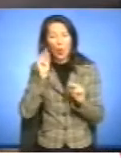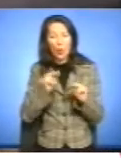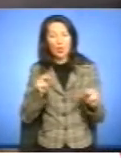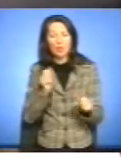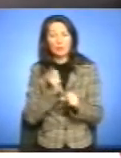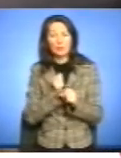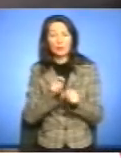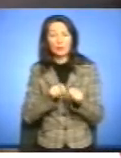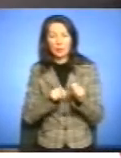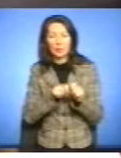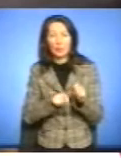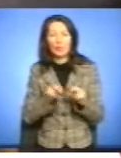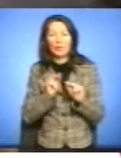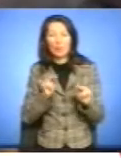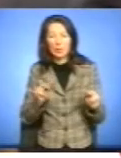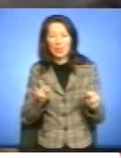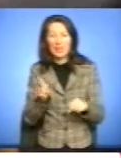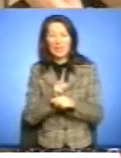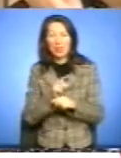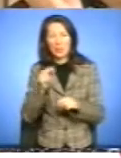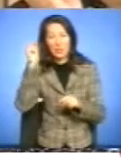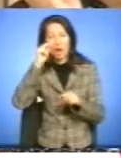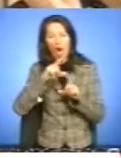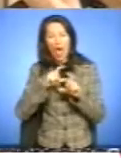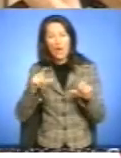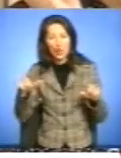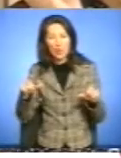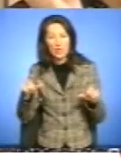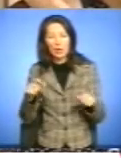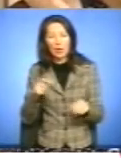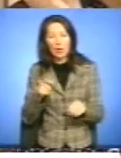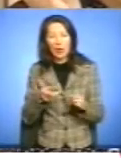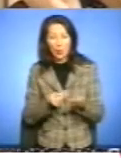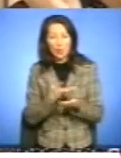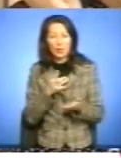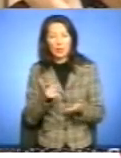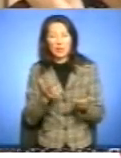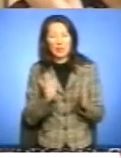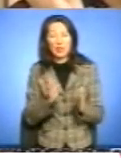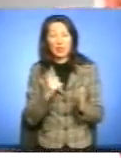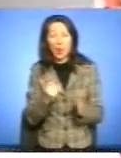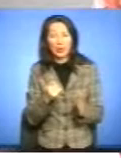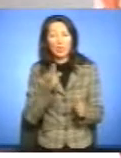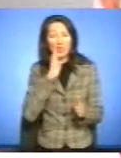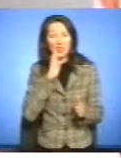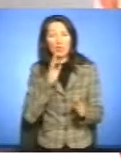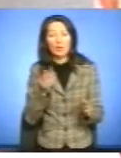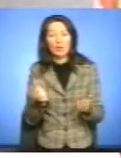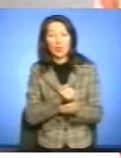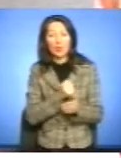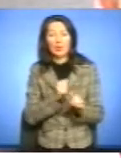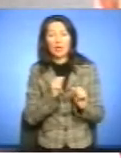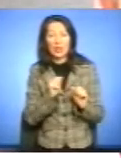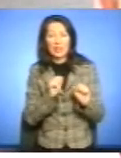викладачі тернопільських вишів оцінювали їх наукові роботи. Лише одній учениці довелось захищати роботу через скайп. Старшокласницю